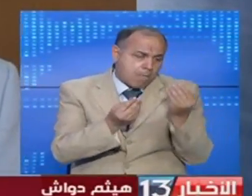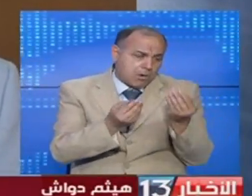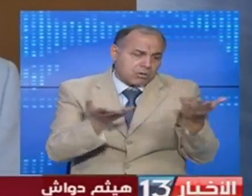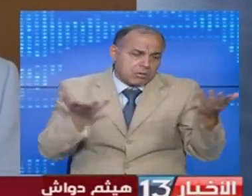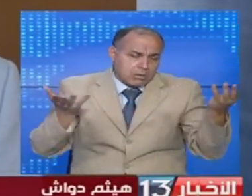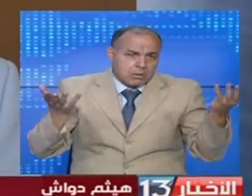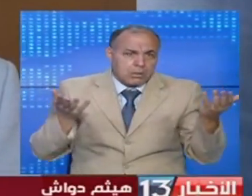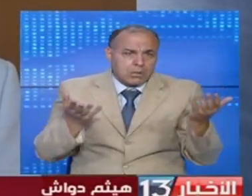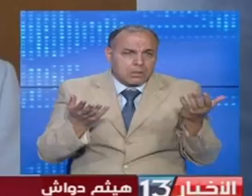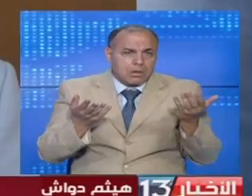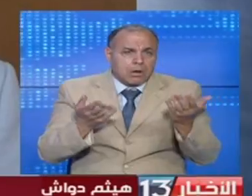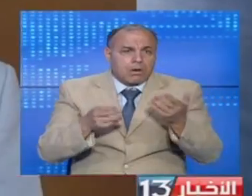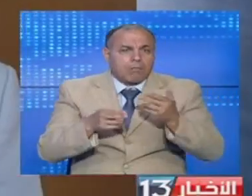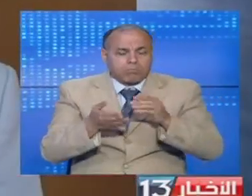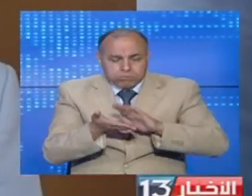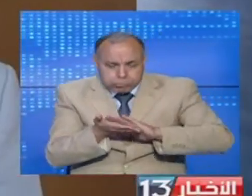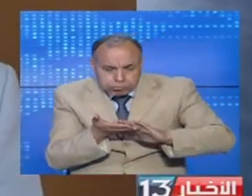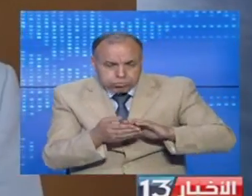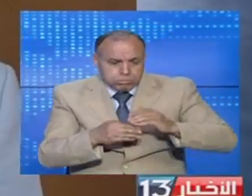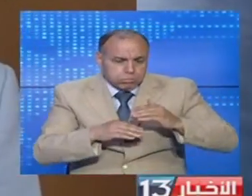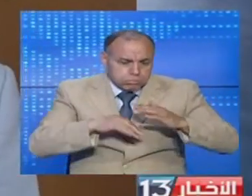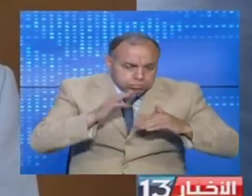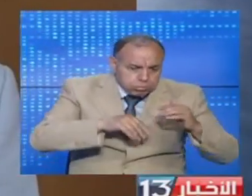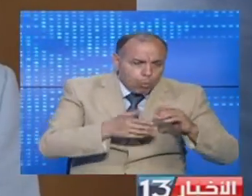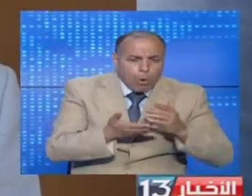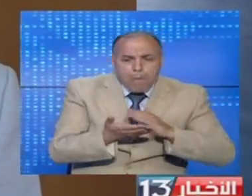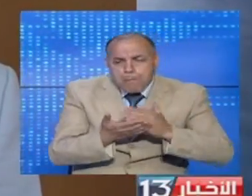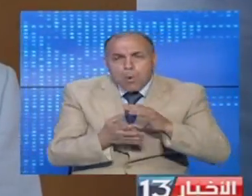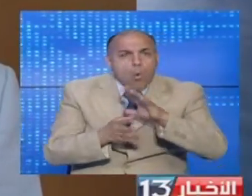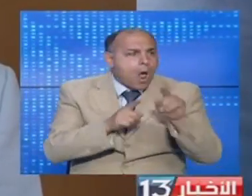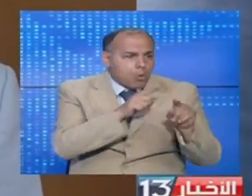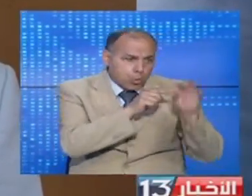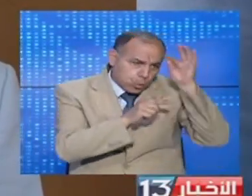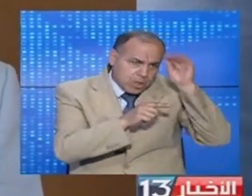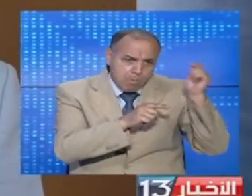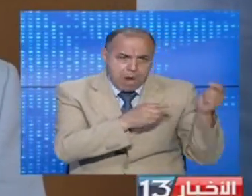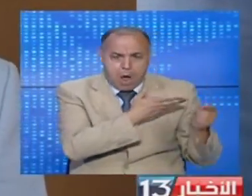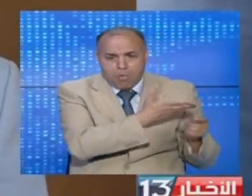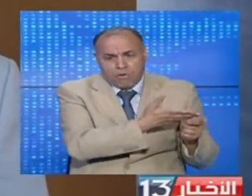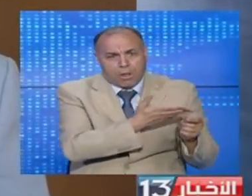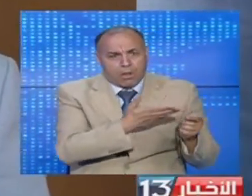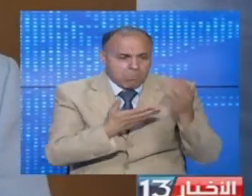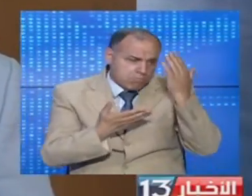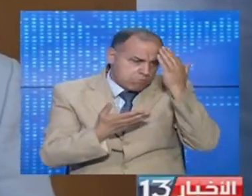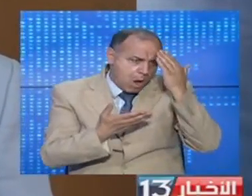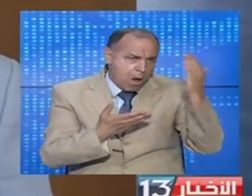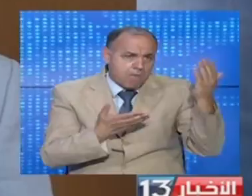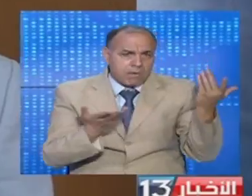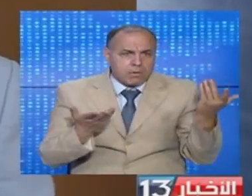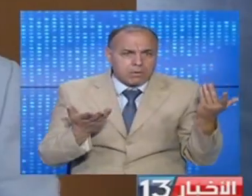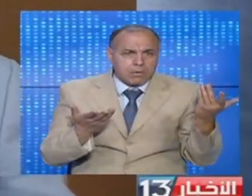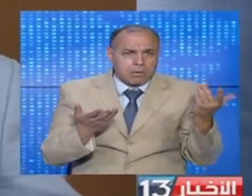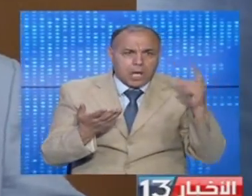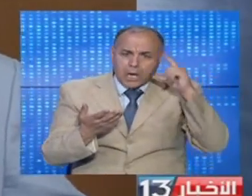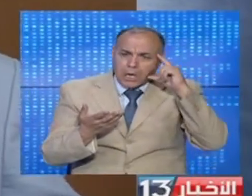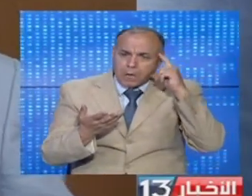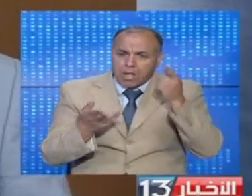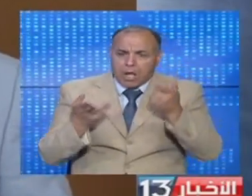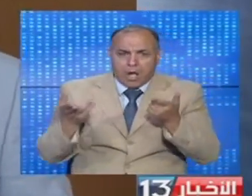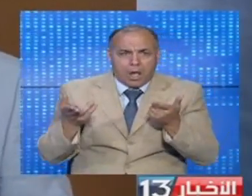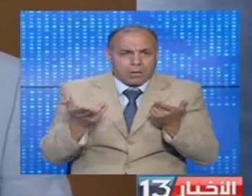يعني ميك بالطلاق من منها الباحثات يعني الكوتش من يعني فيه حاجات ممكن يقول لك بال ليبي من